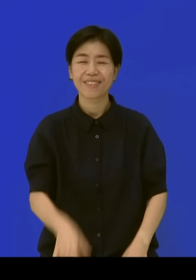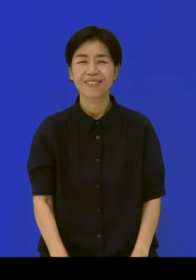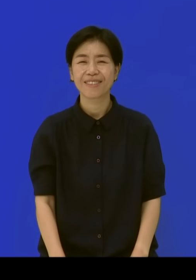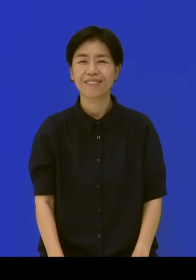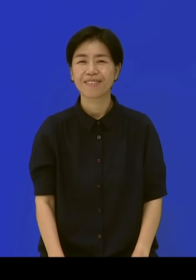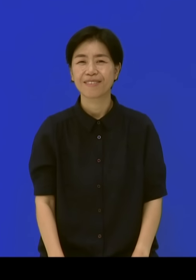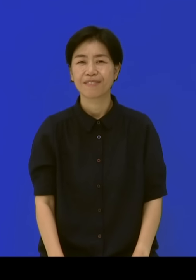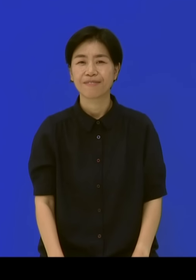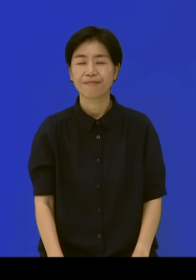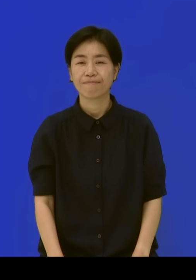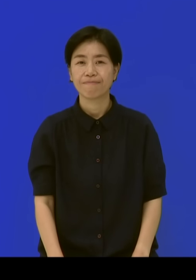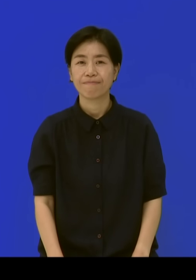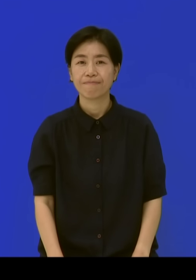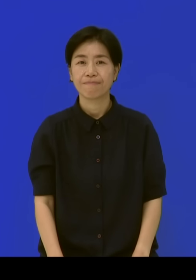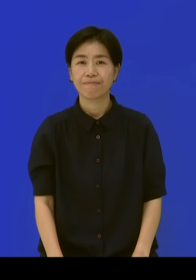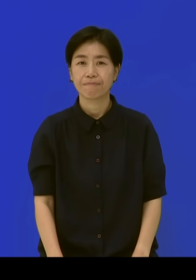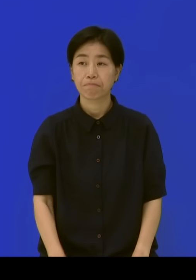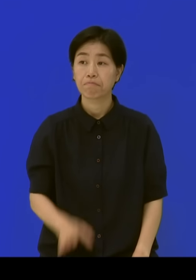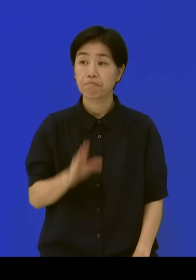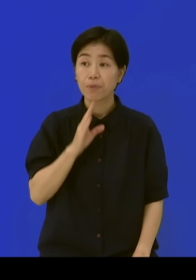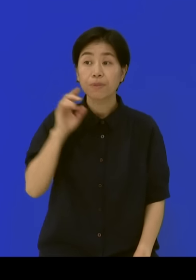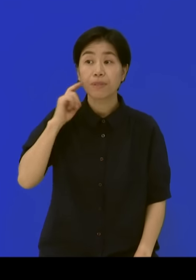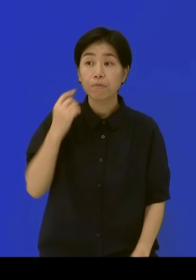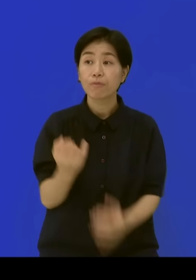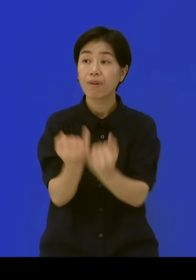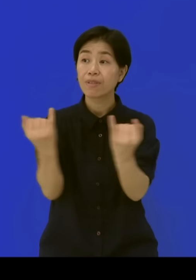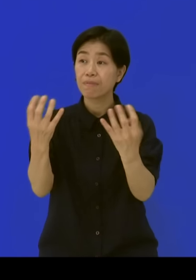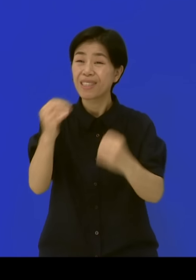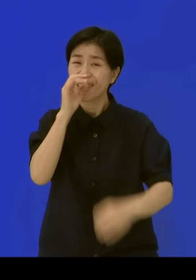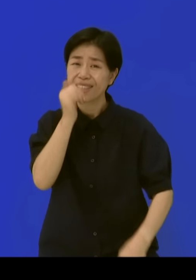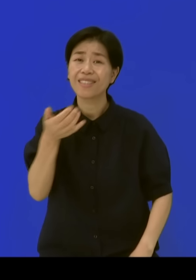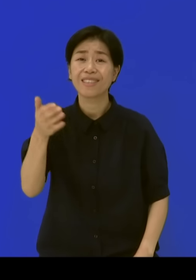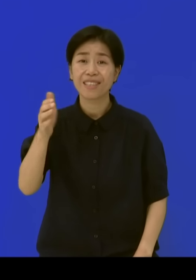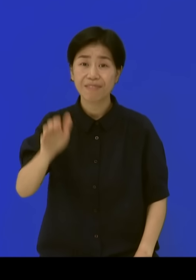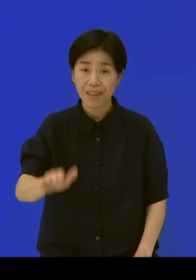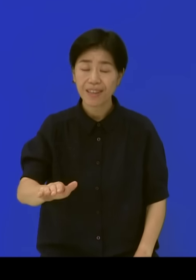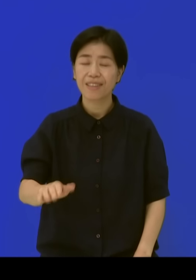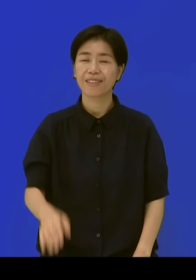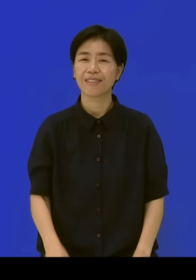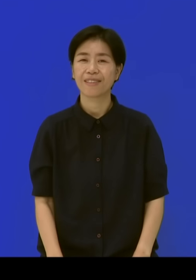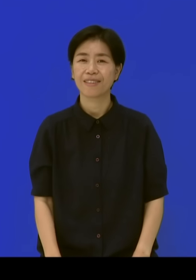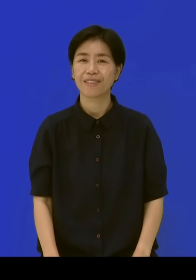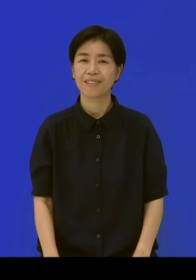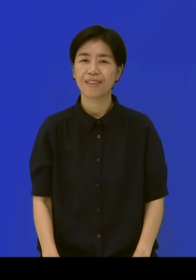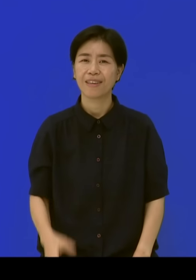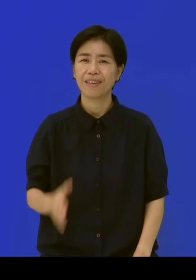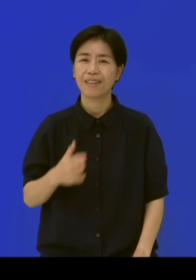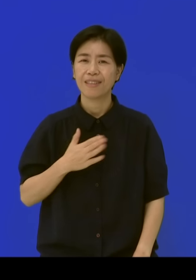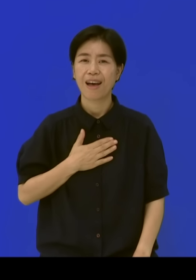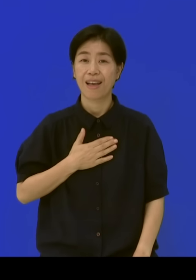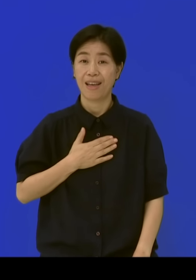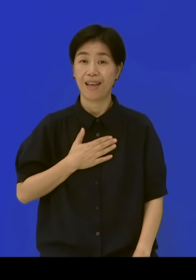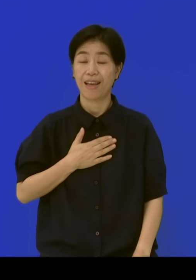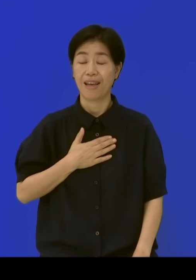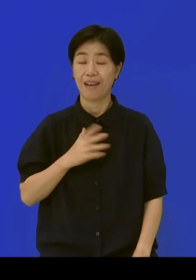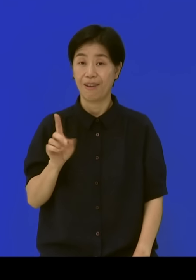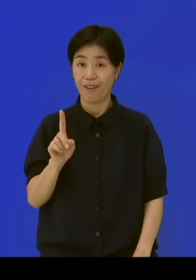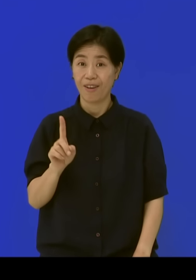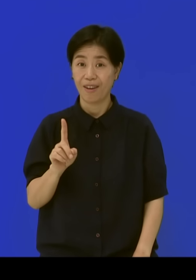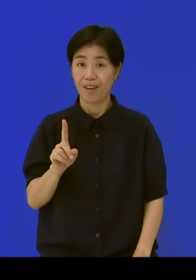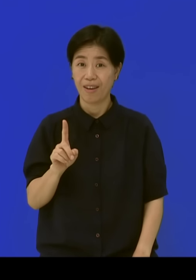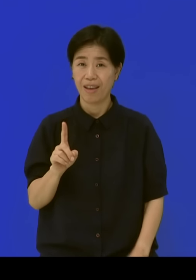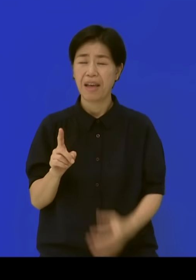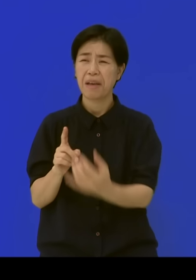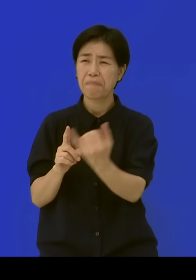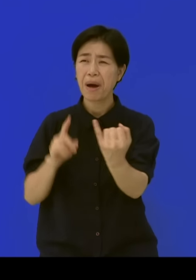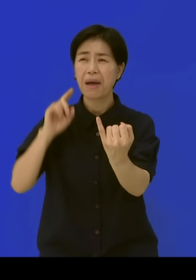됐죠. 그렇죠. 근데 뭐 실제로 예쁜 분들이 많이 계셨는데 네네. 제가 나중에 이렇게 저를 들여다보니까 그분들 때문에